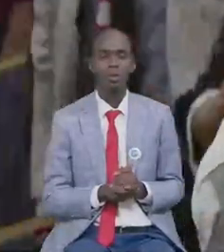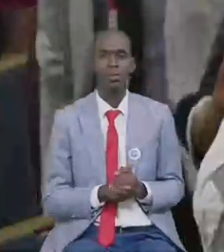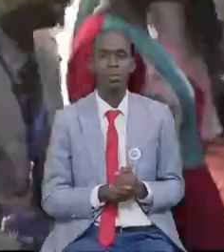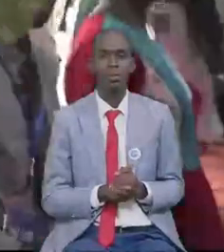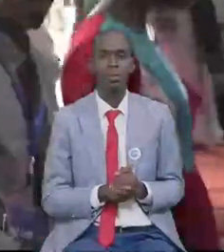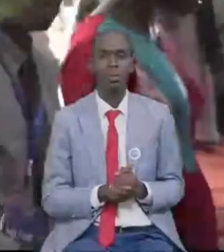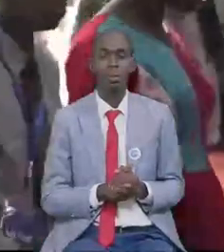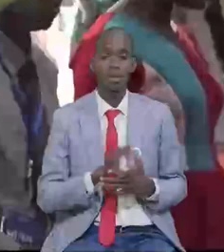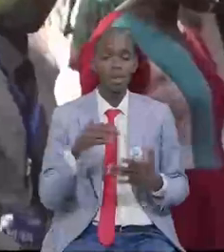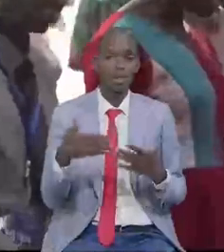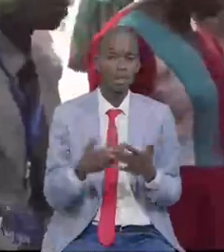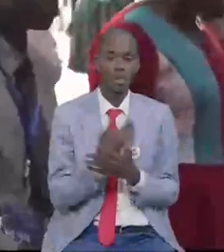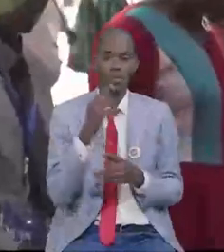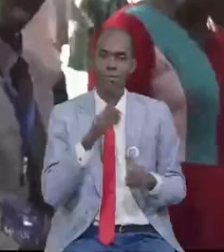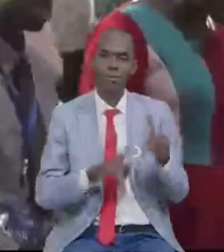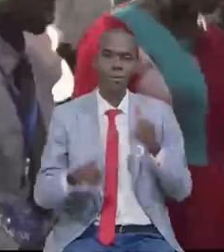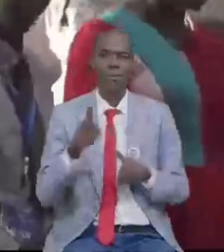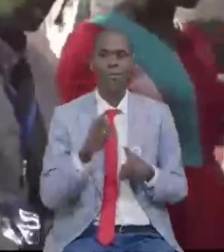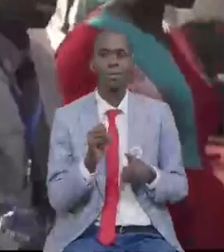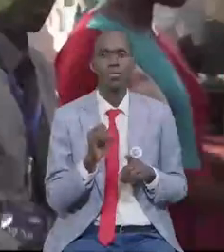Un bon chant.